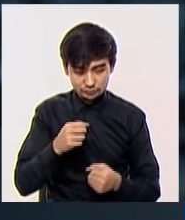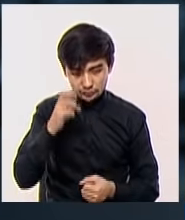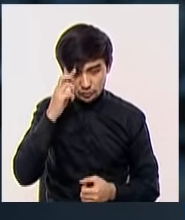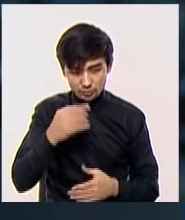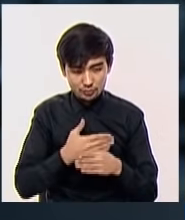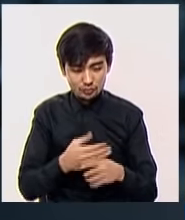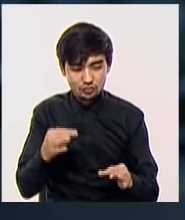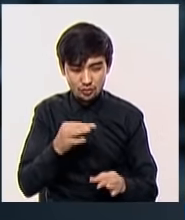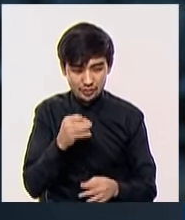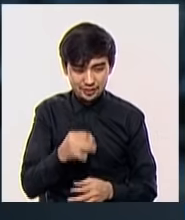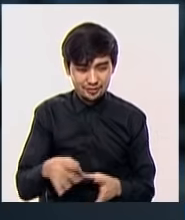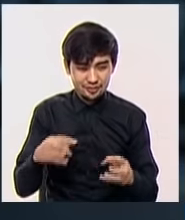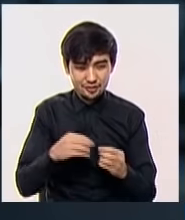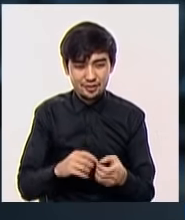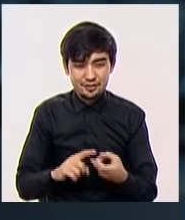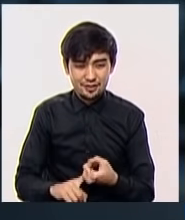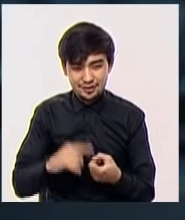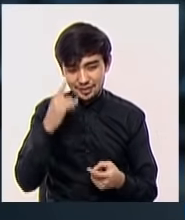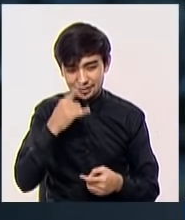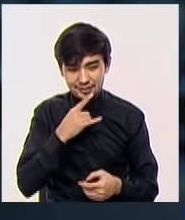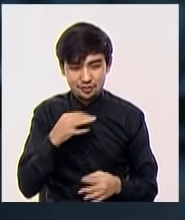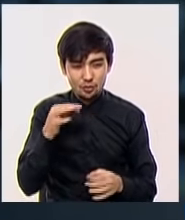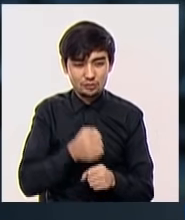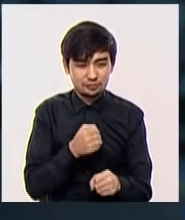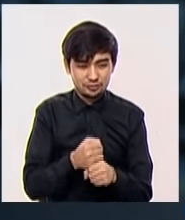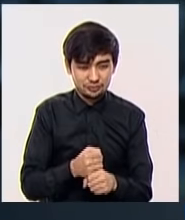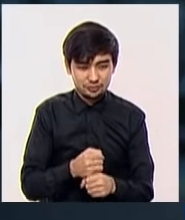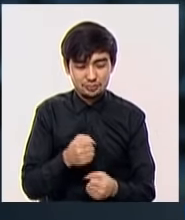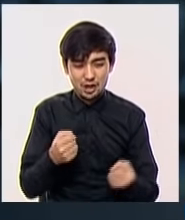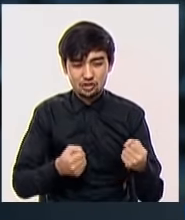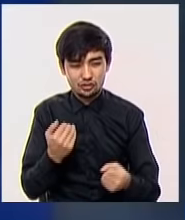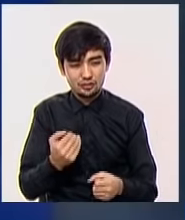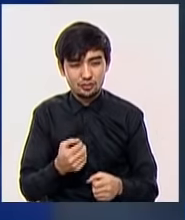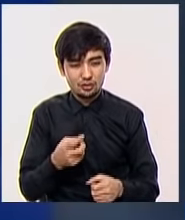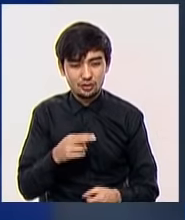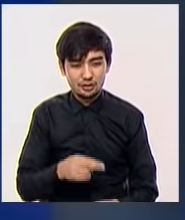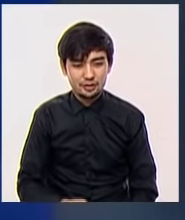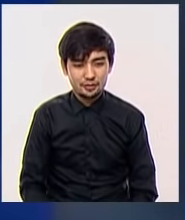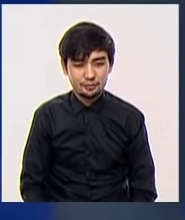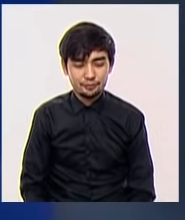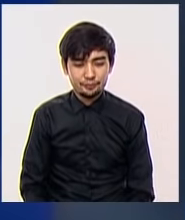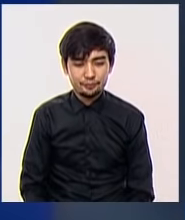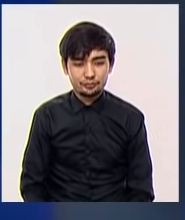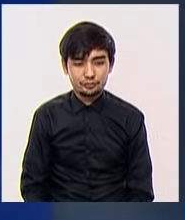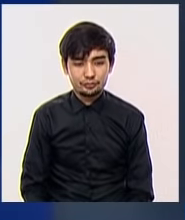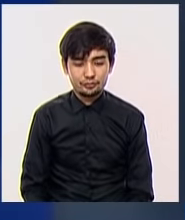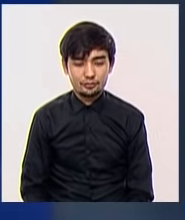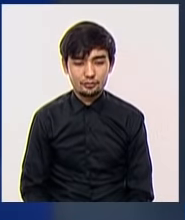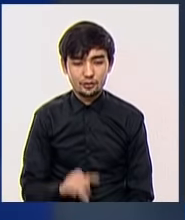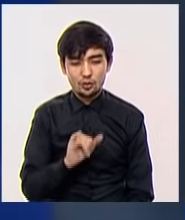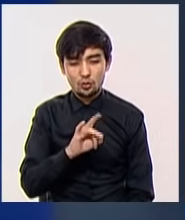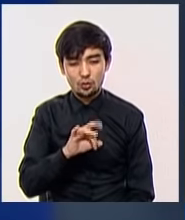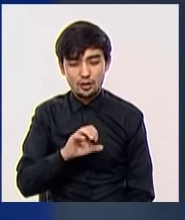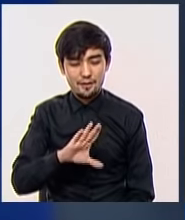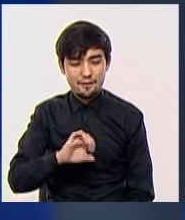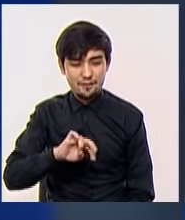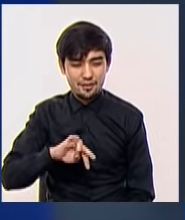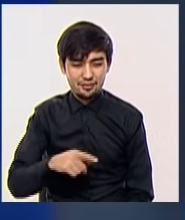ставок очень тесно связан с казахстанскими производителями автомобилей уровень у этого стимулирования